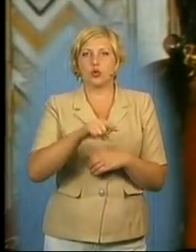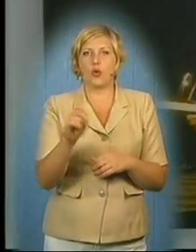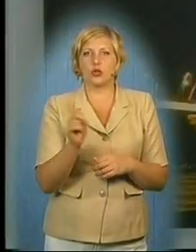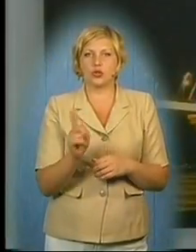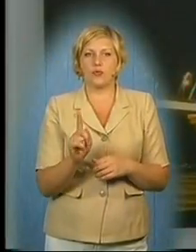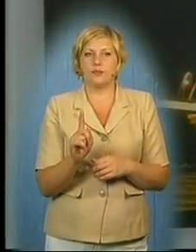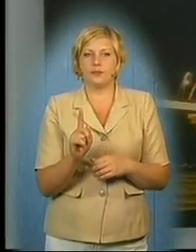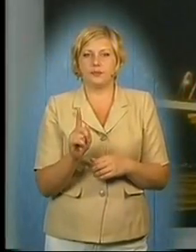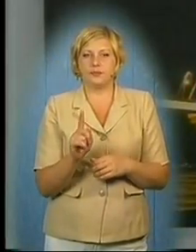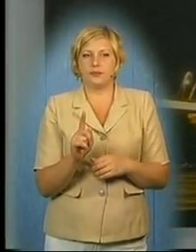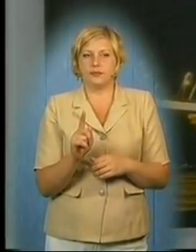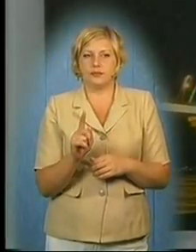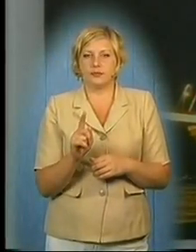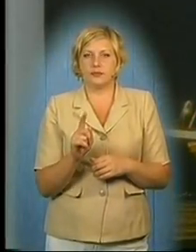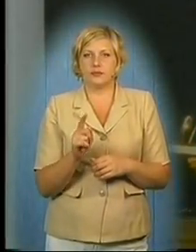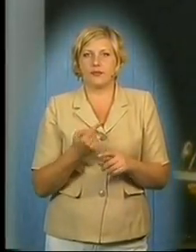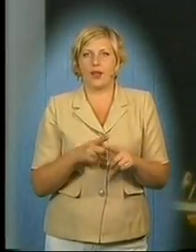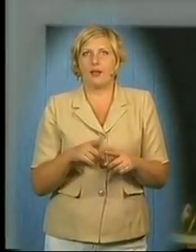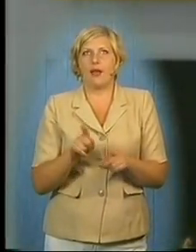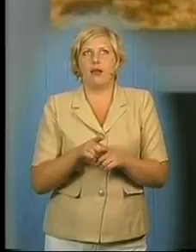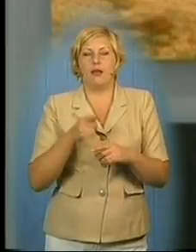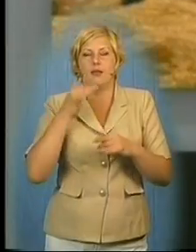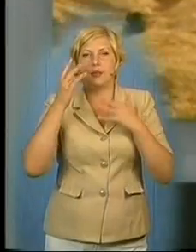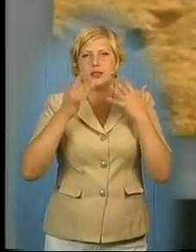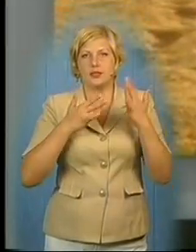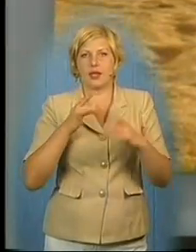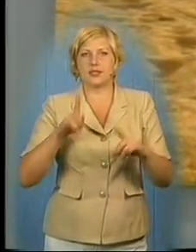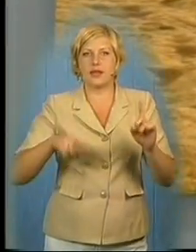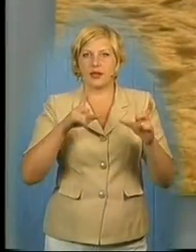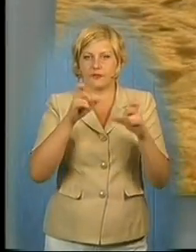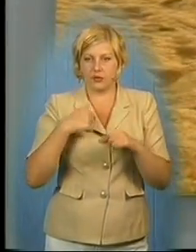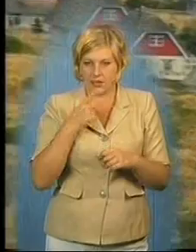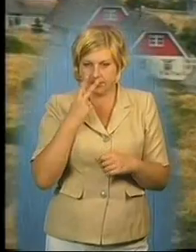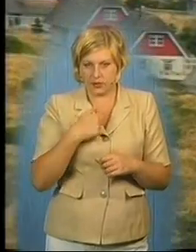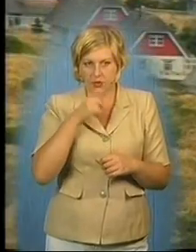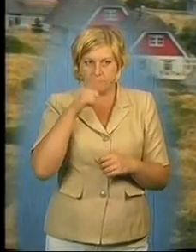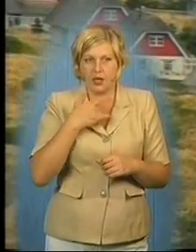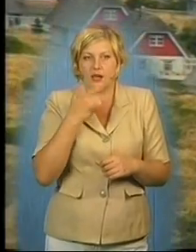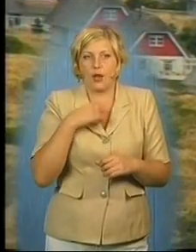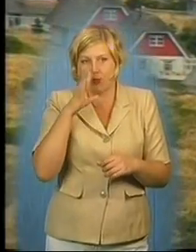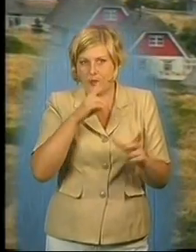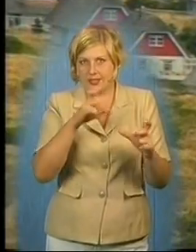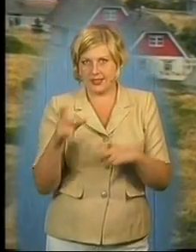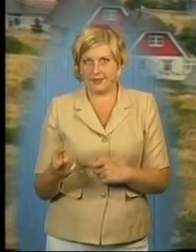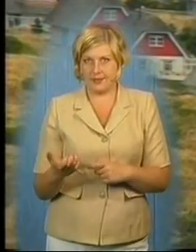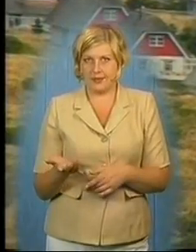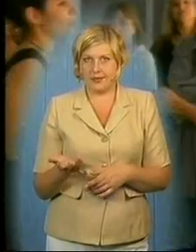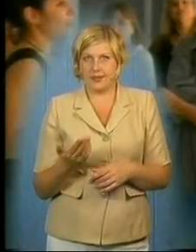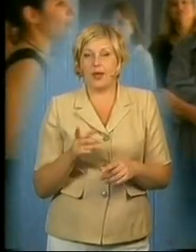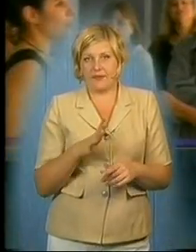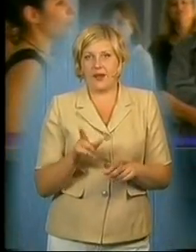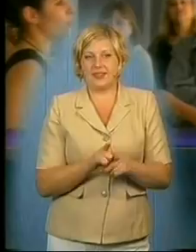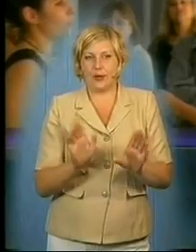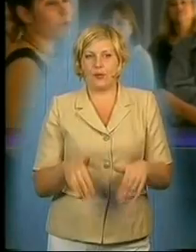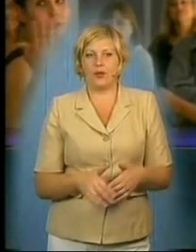вот как-то, наверное, знаете, в какую-то медитацию впадаешь. Потом некоторые работы, я когда сама смотрю на них, думаю, когда я это сняла? Бывает даже такое.